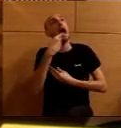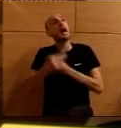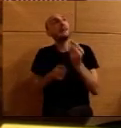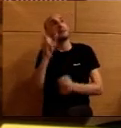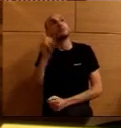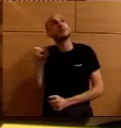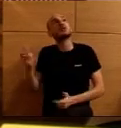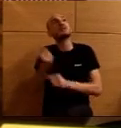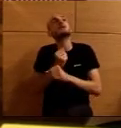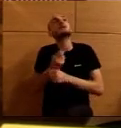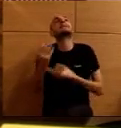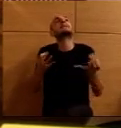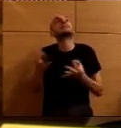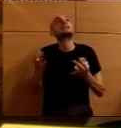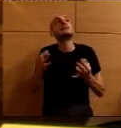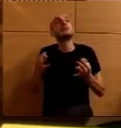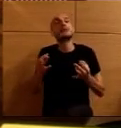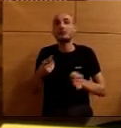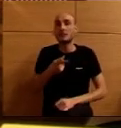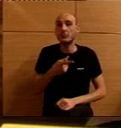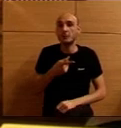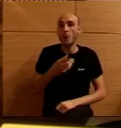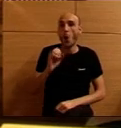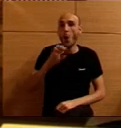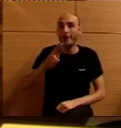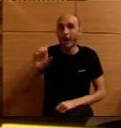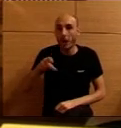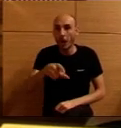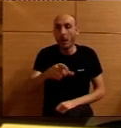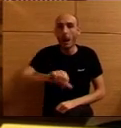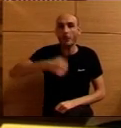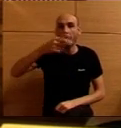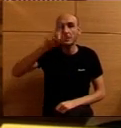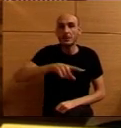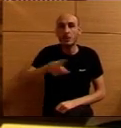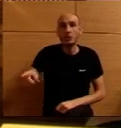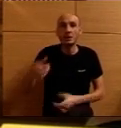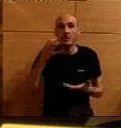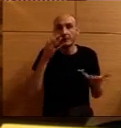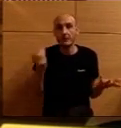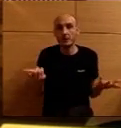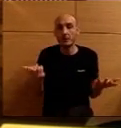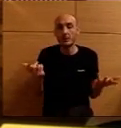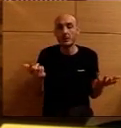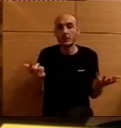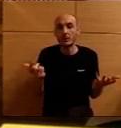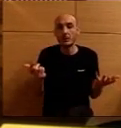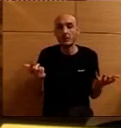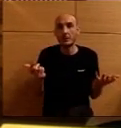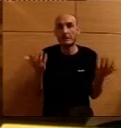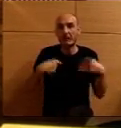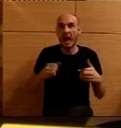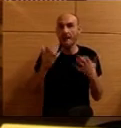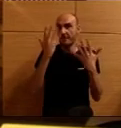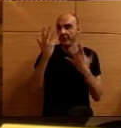que s'aproven o no s'aproven les OPEs i a lo millor se'n van al carrer quan després tenien una entra per entrar en esta casa en la que porten